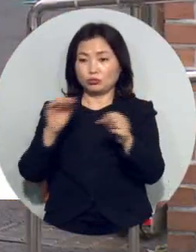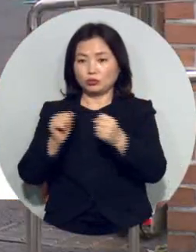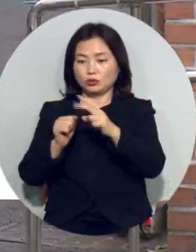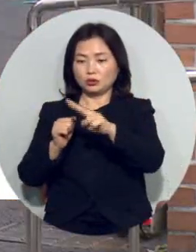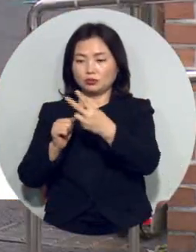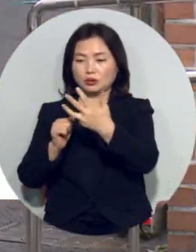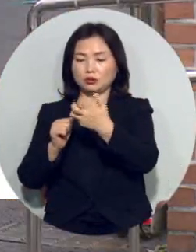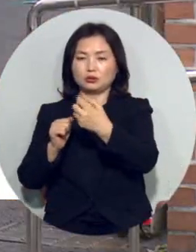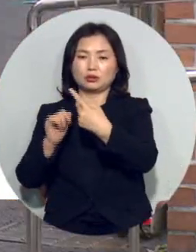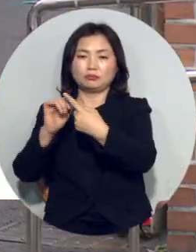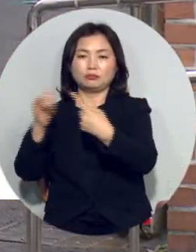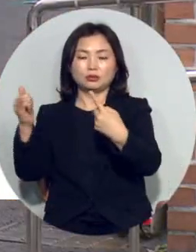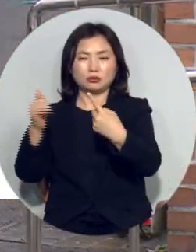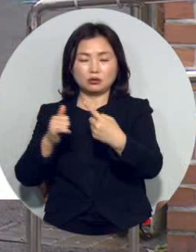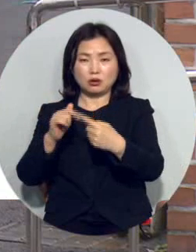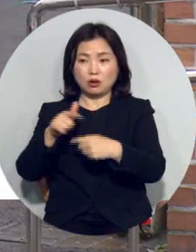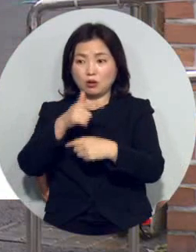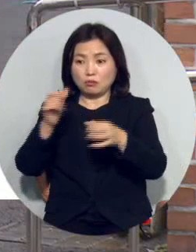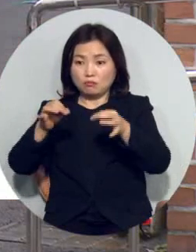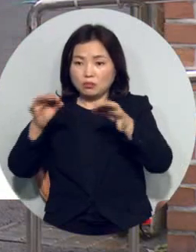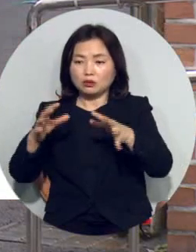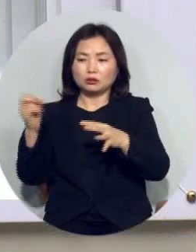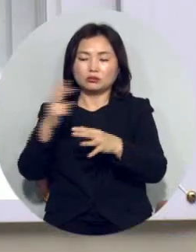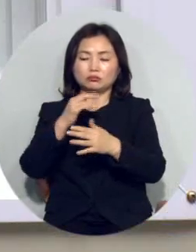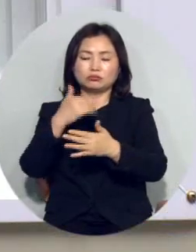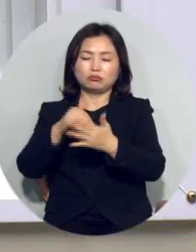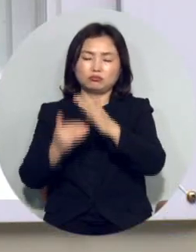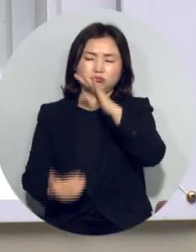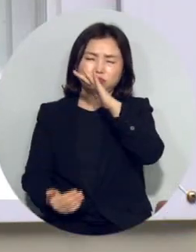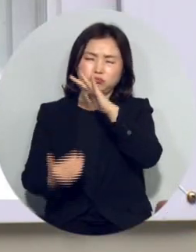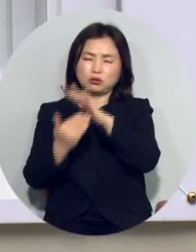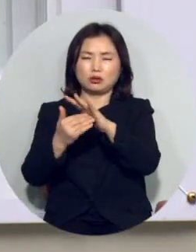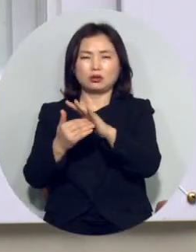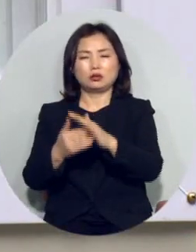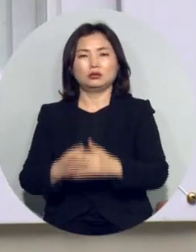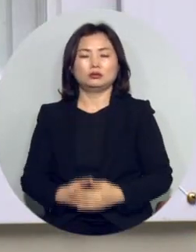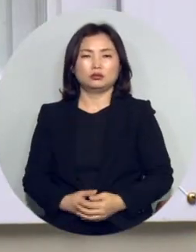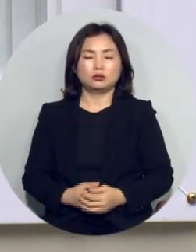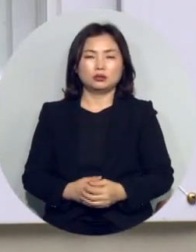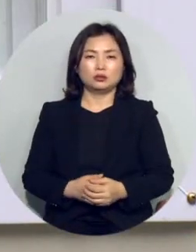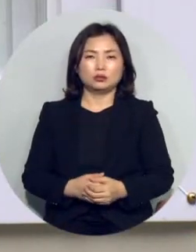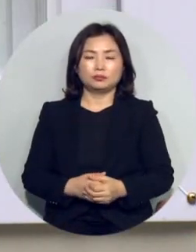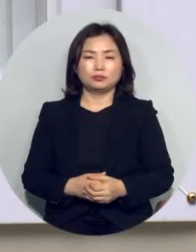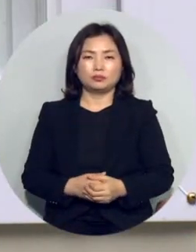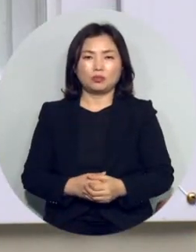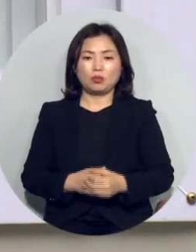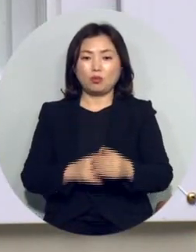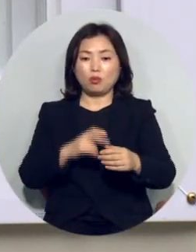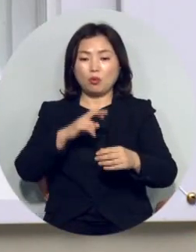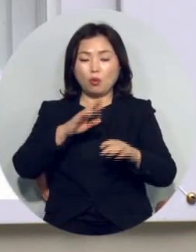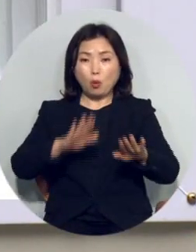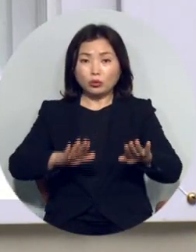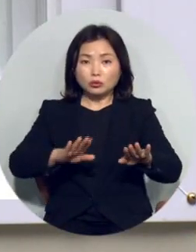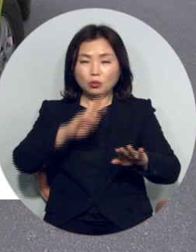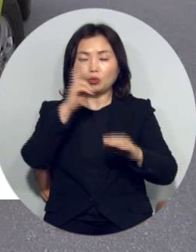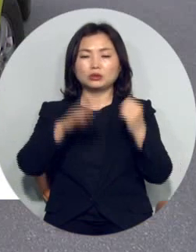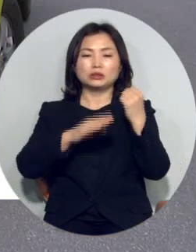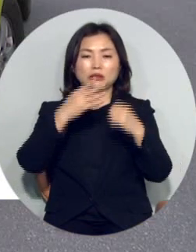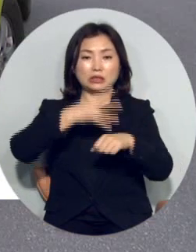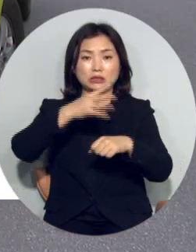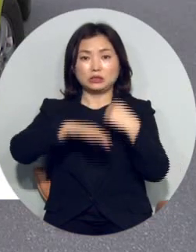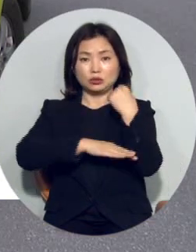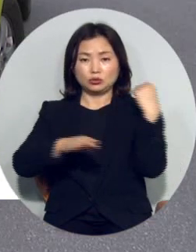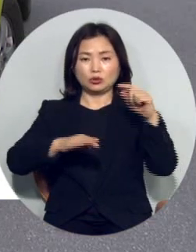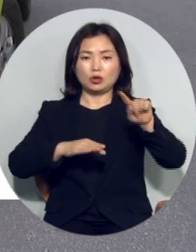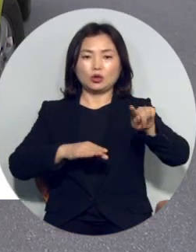200 81명 으로 하루 만에 다시 역대 최다를 기록했습니다 5 4시 기준으로 대구는